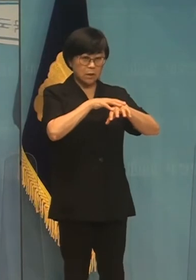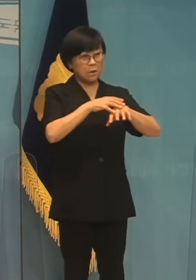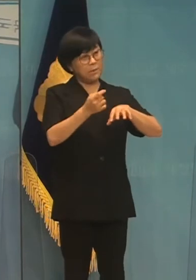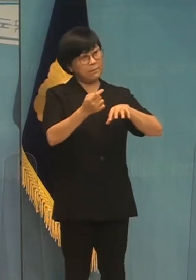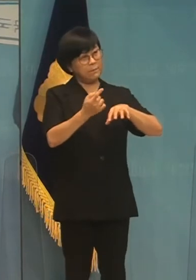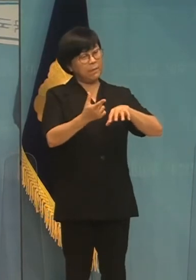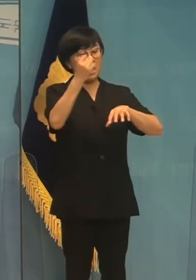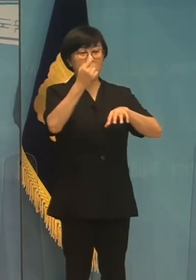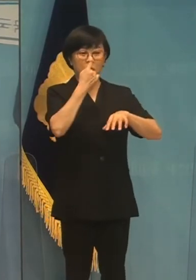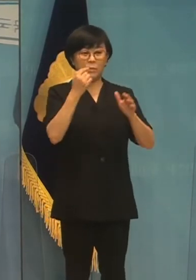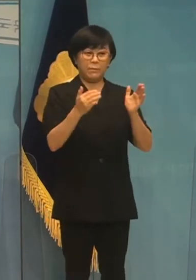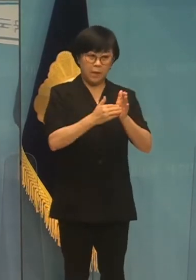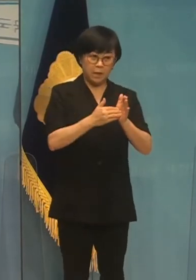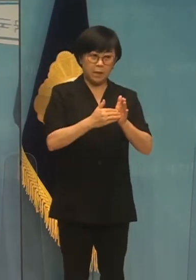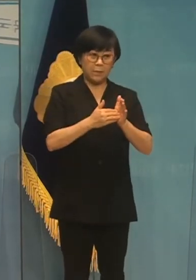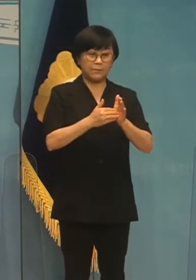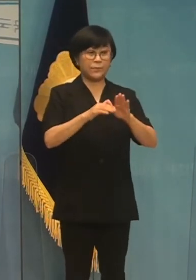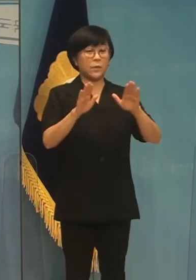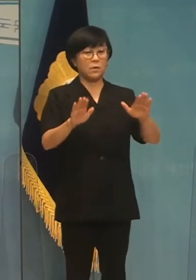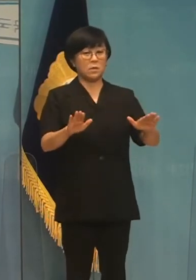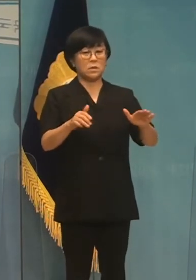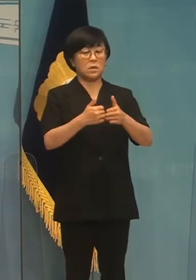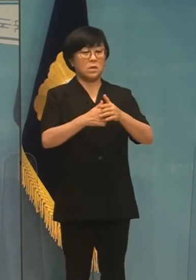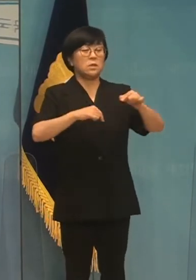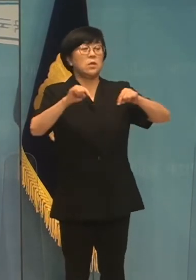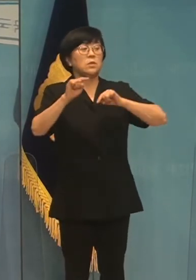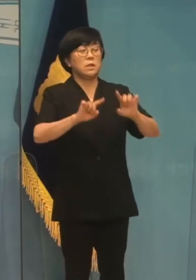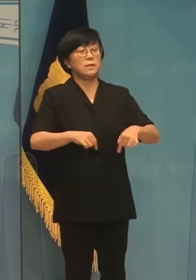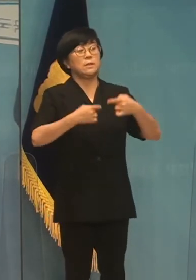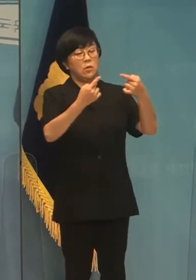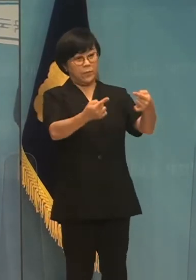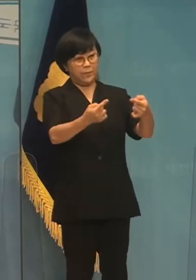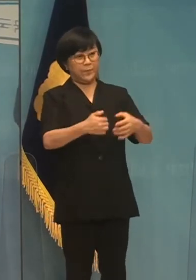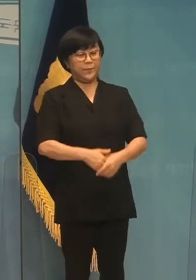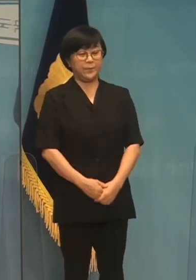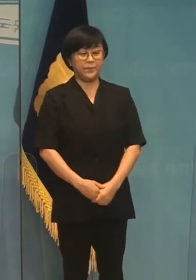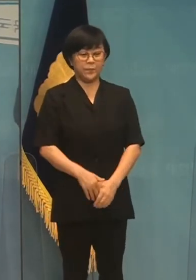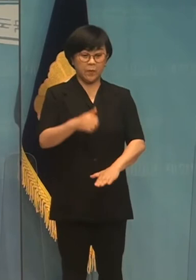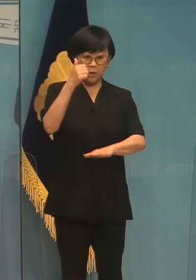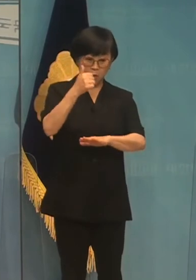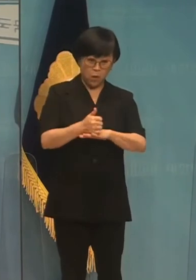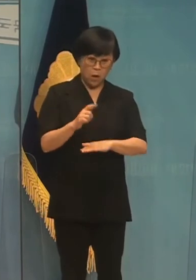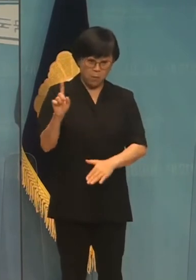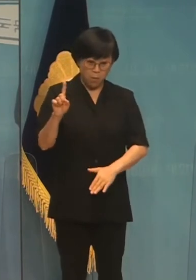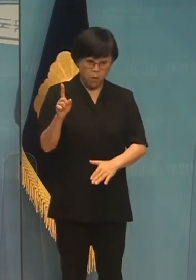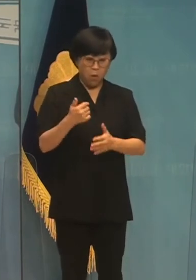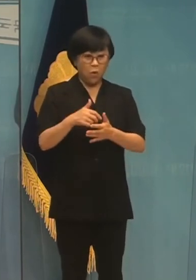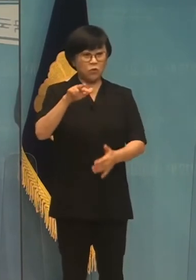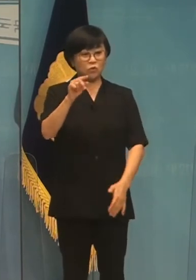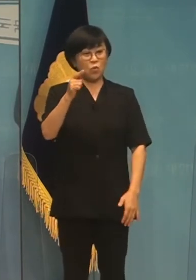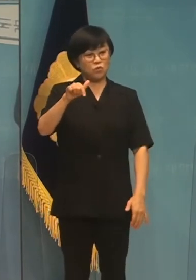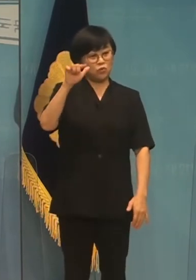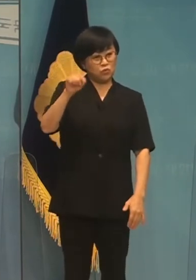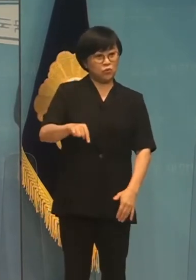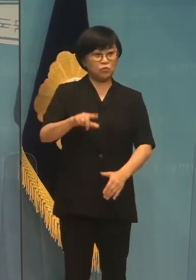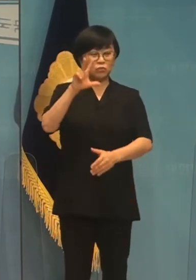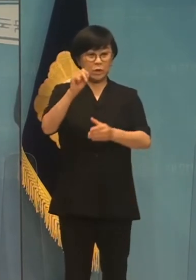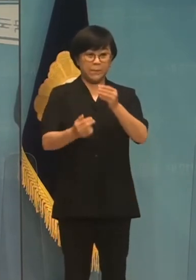습득하였습니다. 그리고는 현실 정치에 뛰어들었습니다. 그 결과 조국